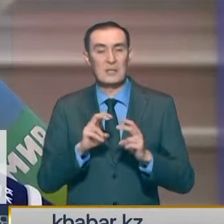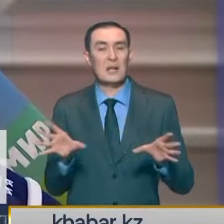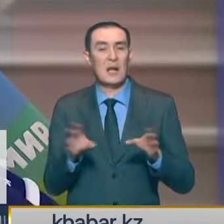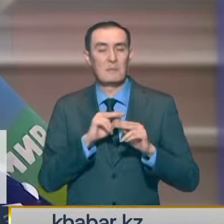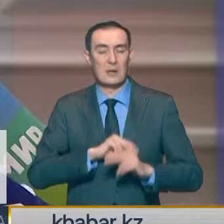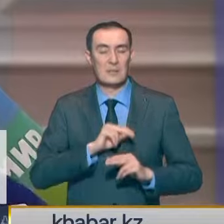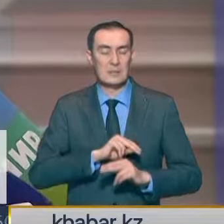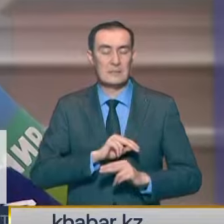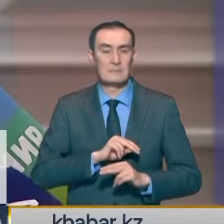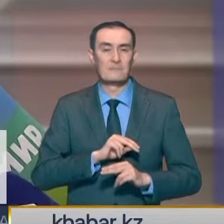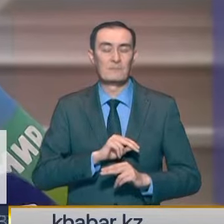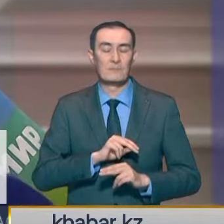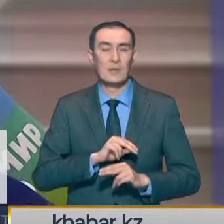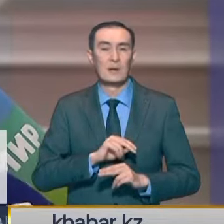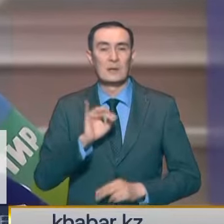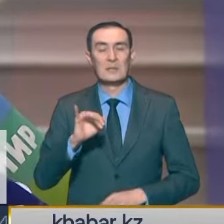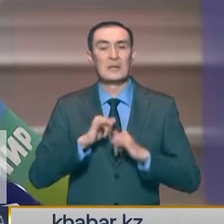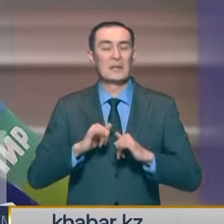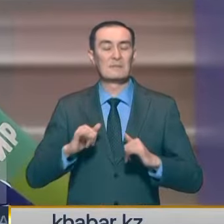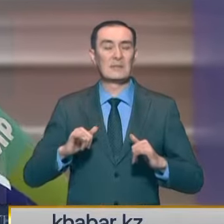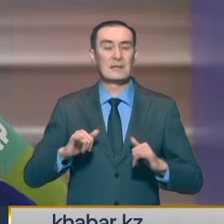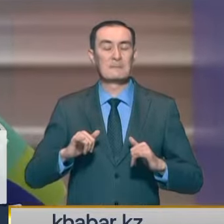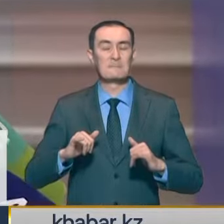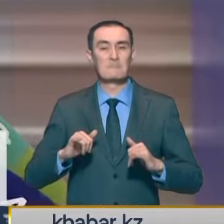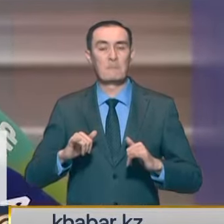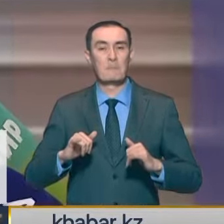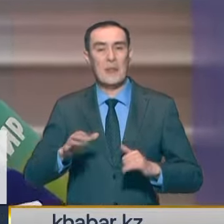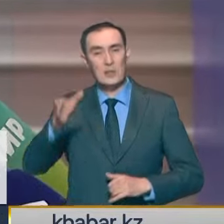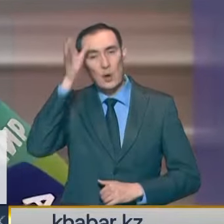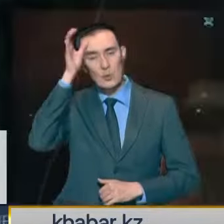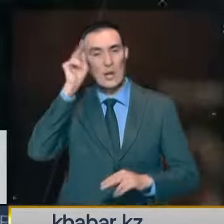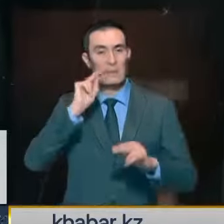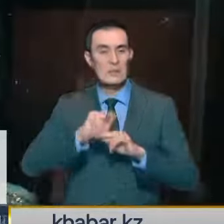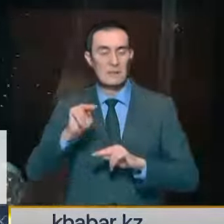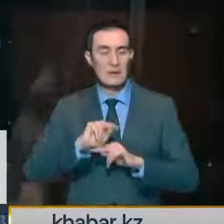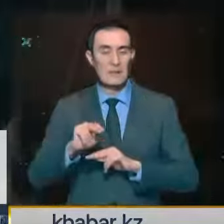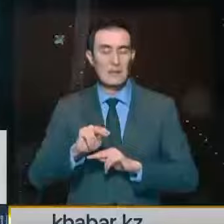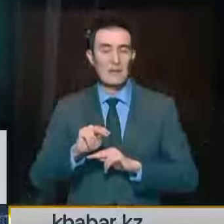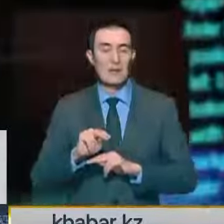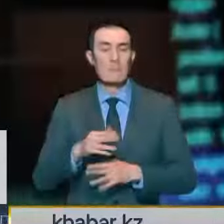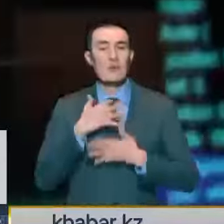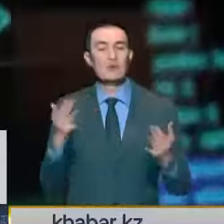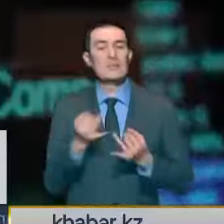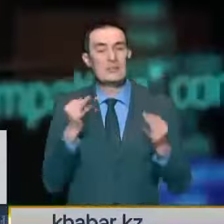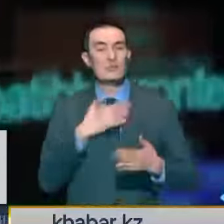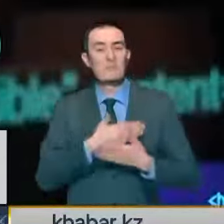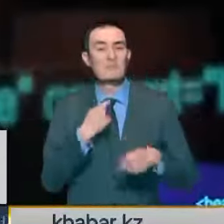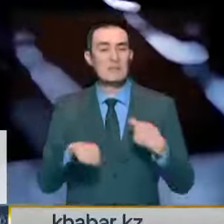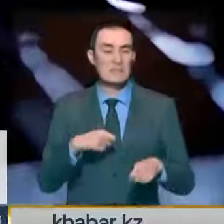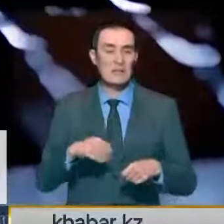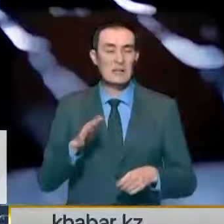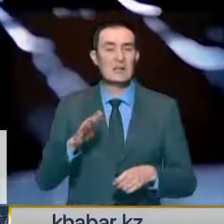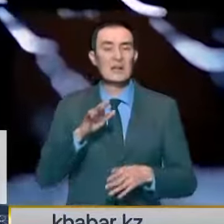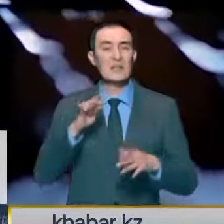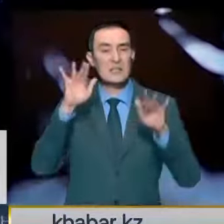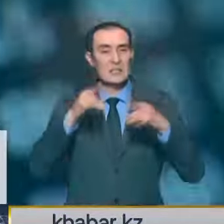кооперации и развития науки, образования. Колоссальный интерес у бизнеса во всем мире к